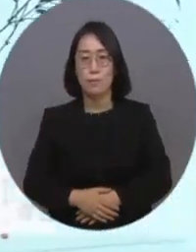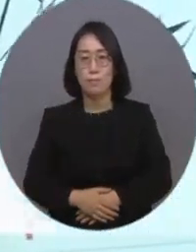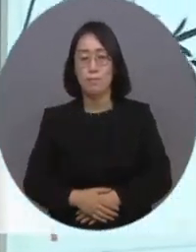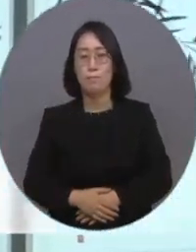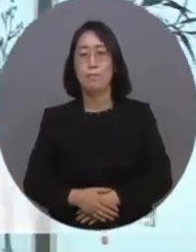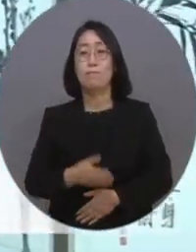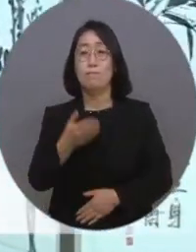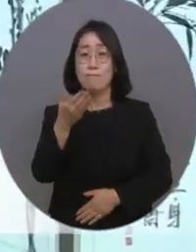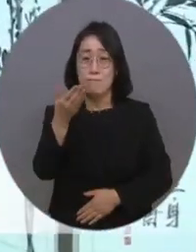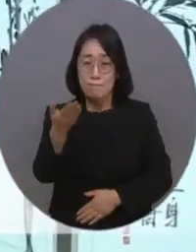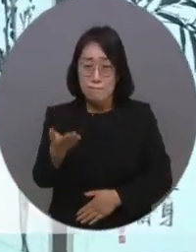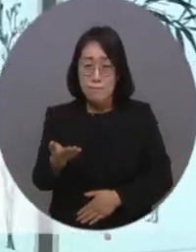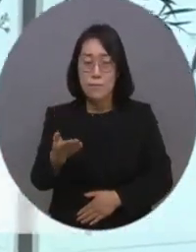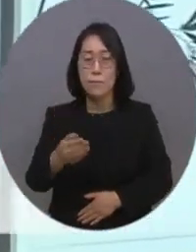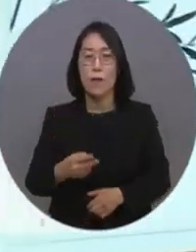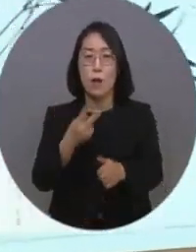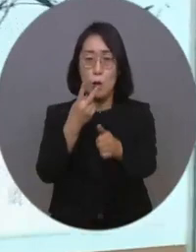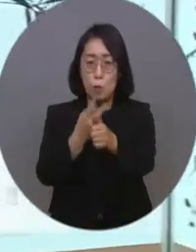원천대